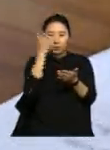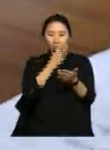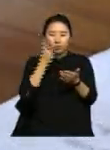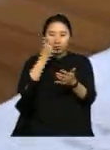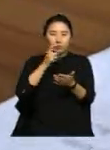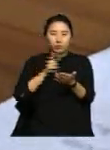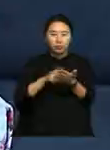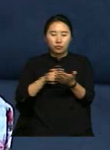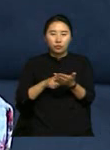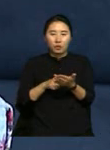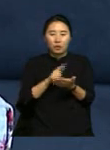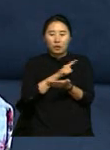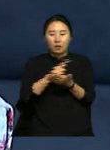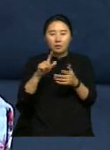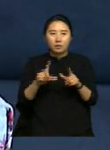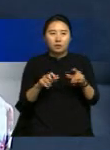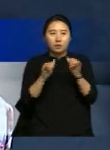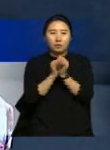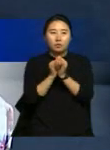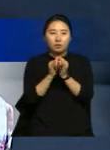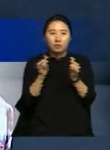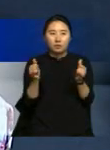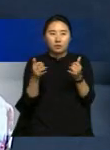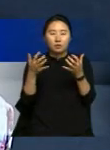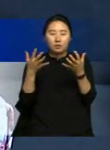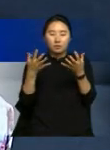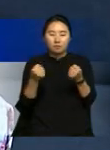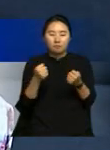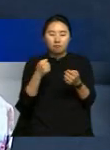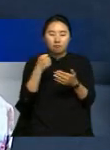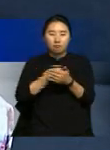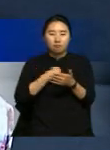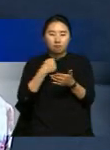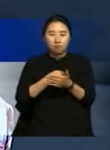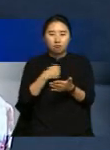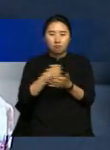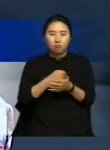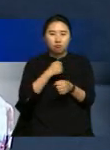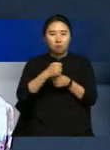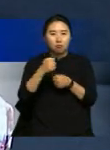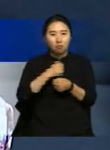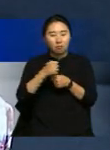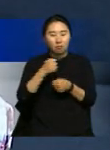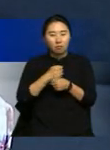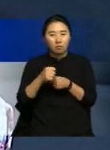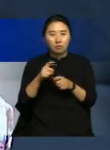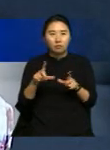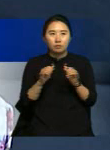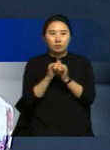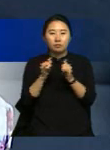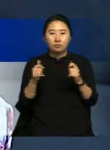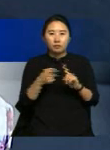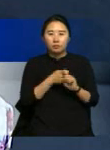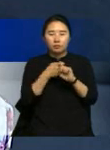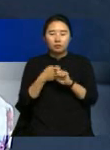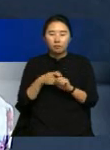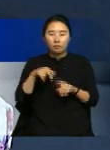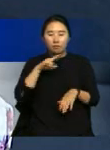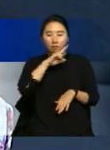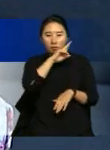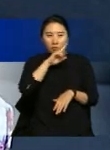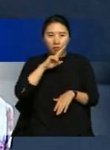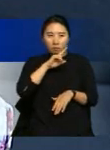촉구했습니다. 가평 국민들은 많이 당혹스러워하고 있습니다. 우리 시민연대에서 의혹을